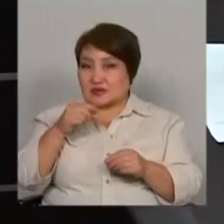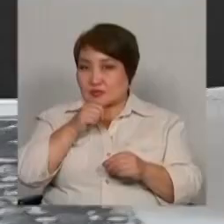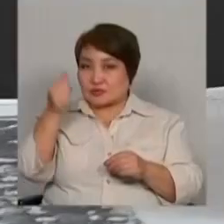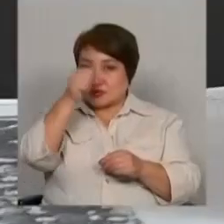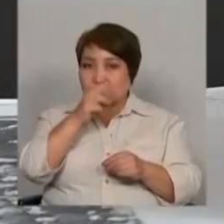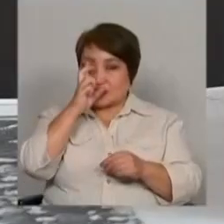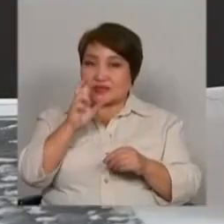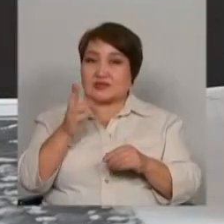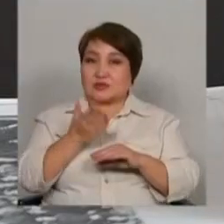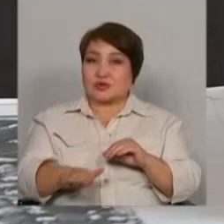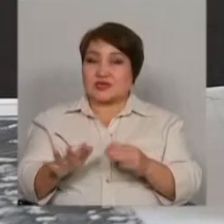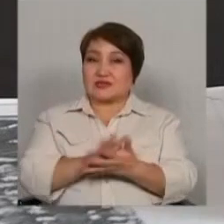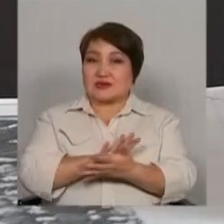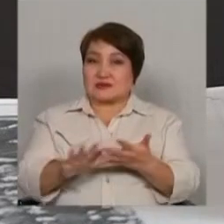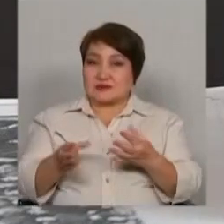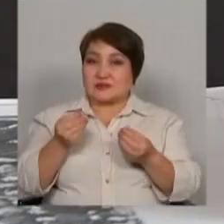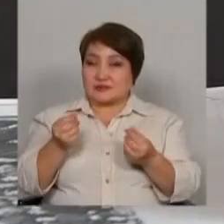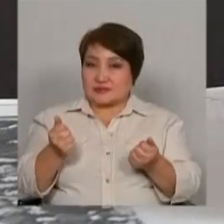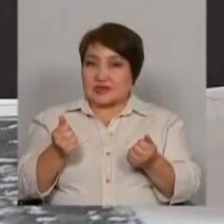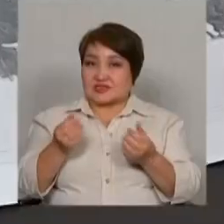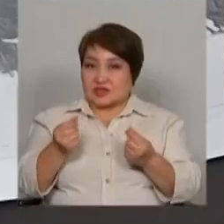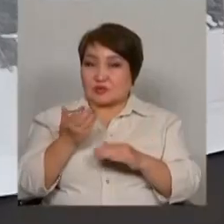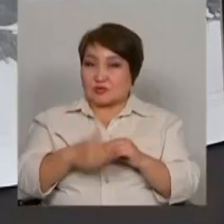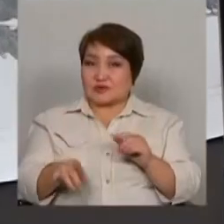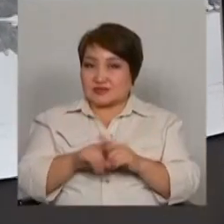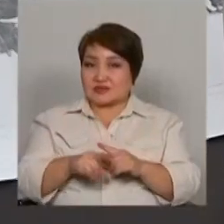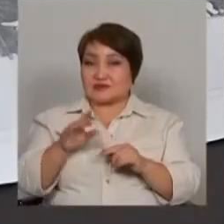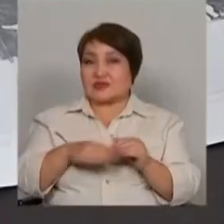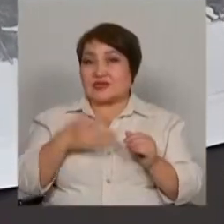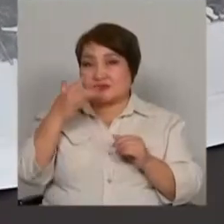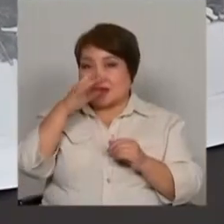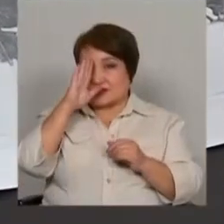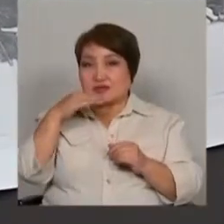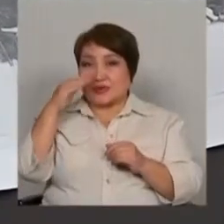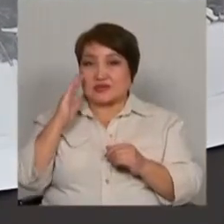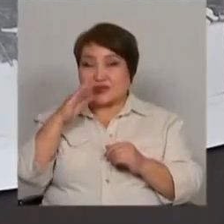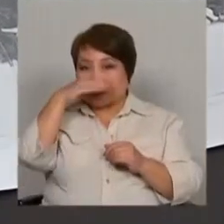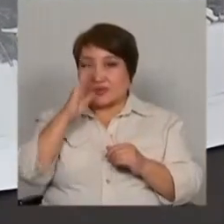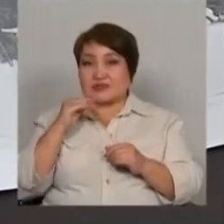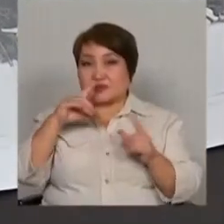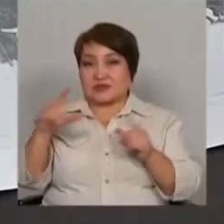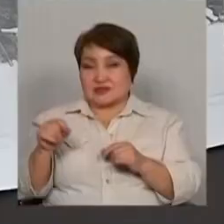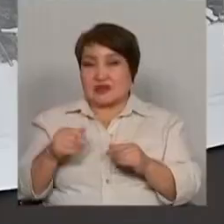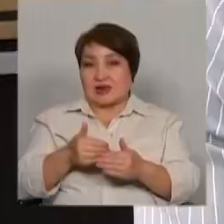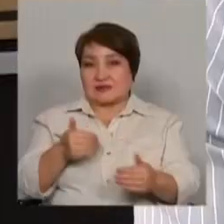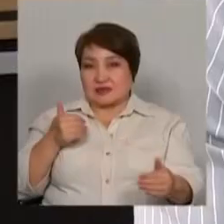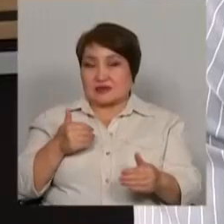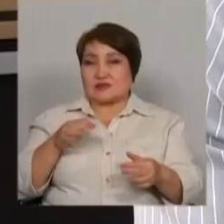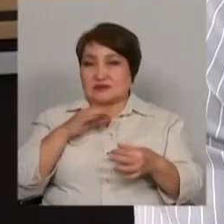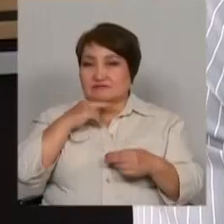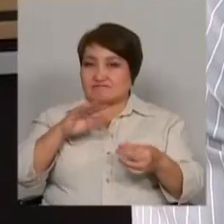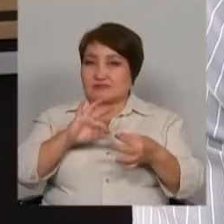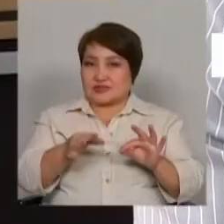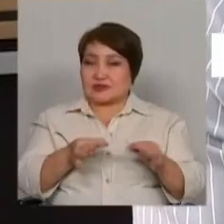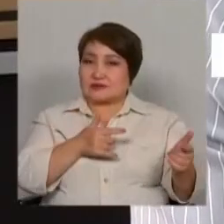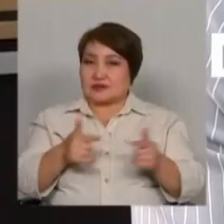тамыздың 21-інде Әзербайжанға аттанған екен. Сапар уақыты аз болғандықтан алдын ала мұқият дайындалдық дейді ғалым. Мұрағаттың